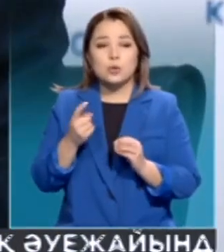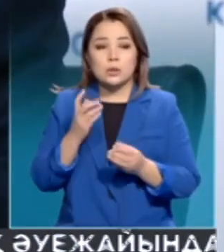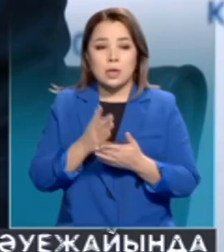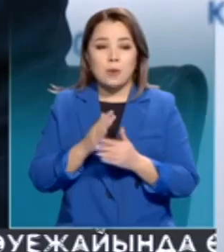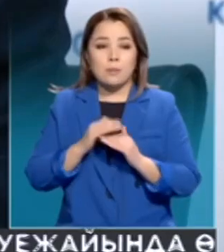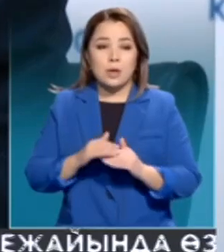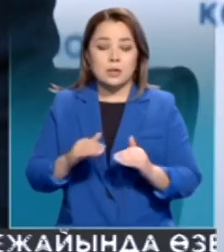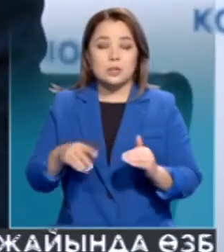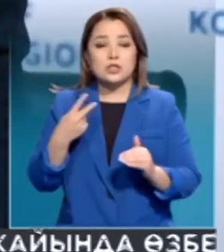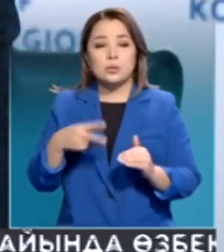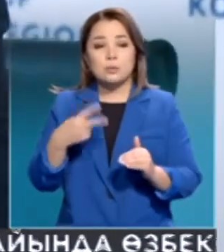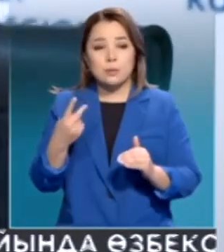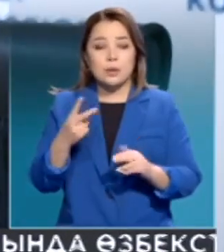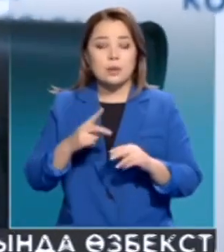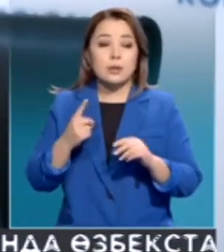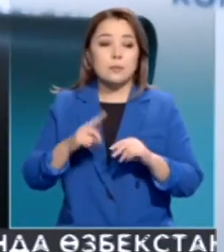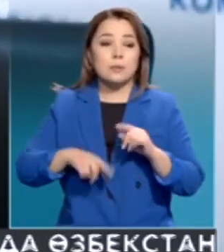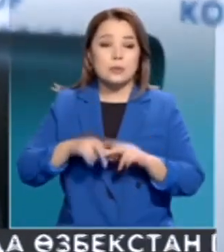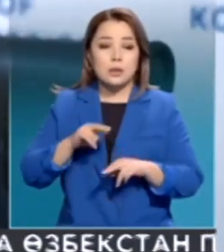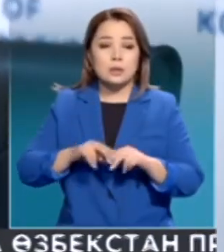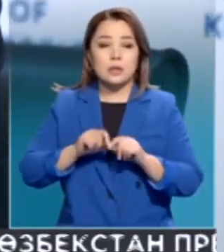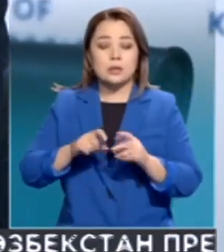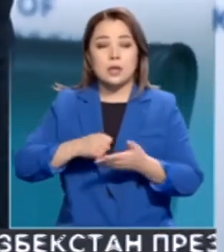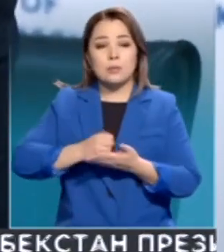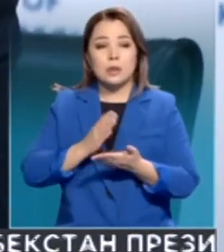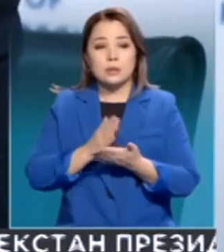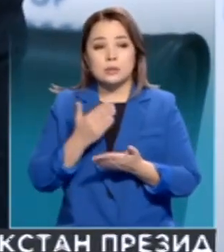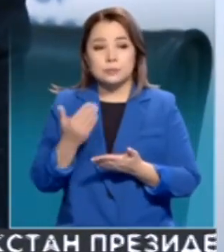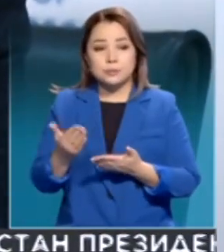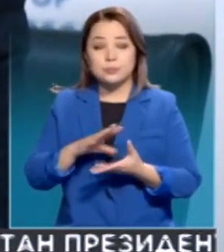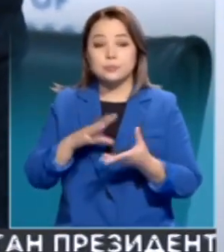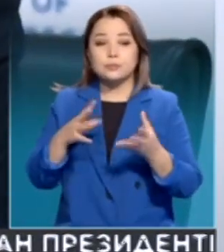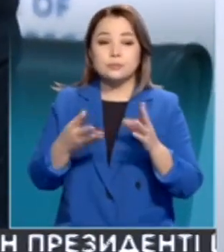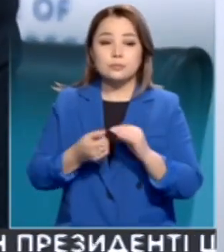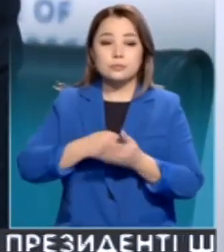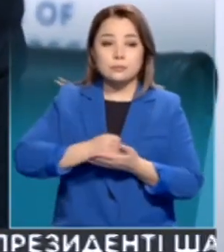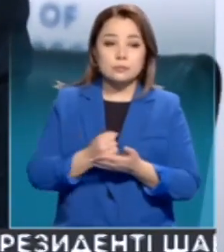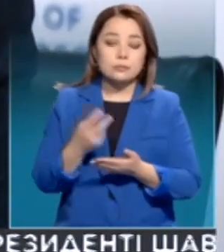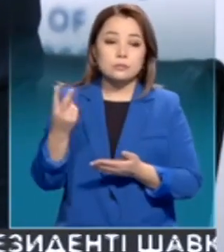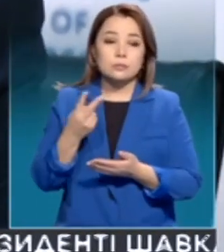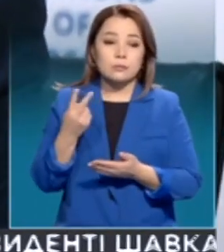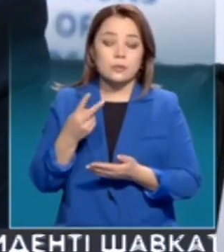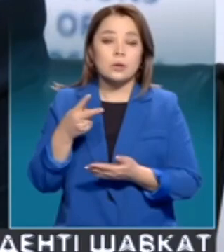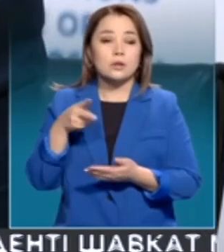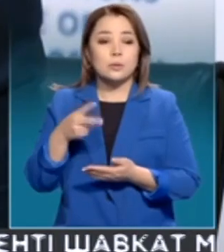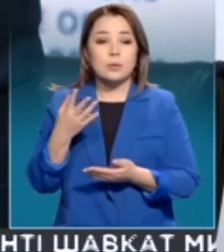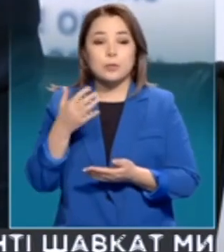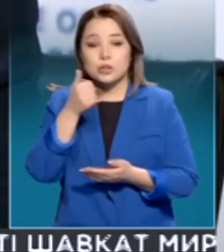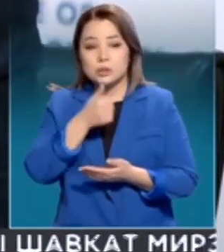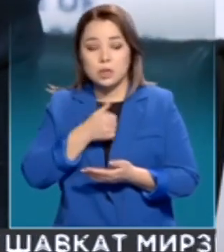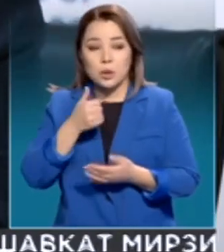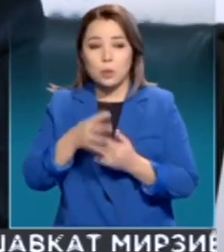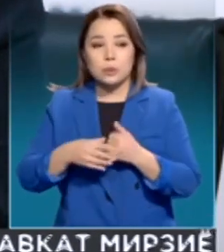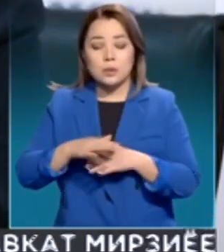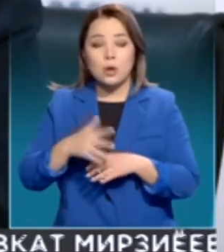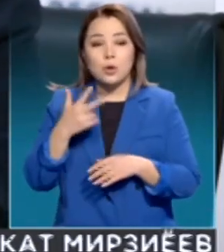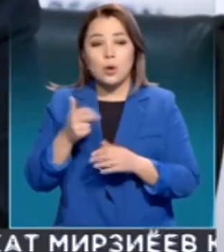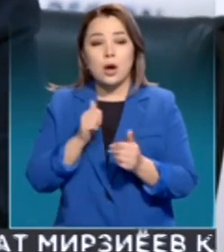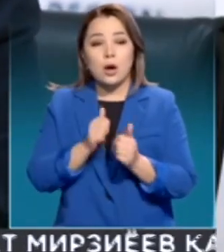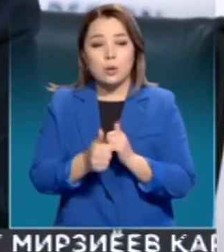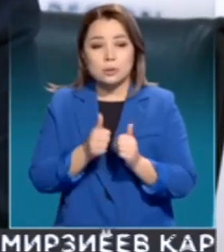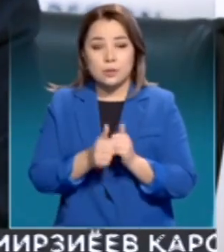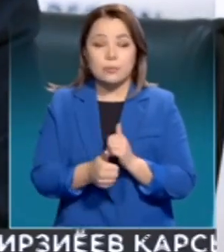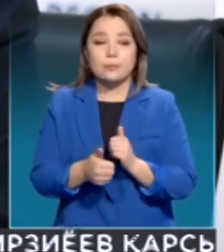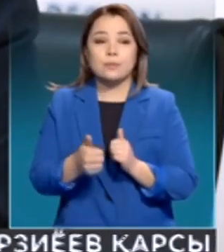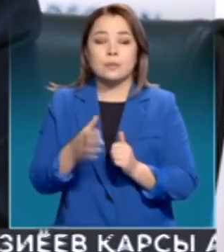21 мектептің құрылысы салуы бекітілді. Нәтижесінде 2025 жылы біз өңірдегі 3 ауысымды және